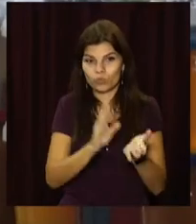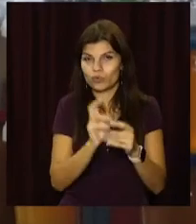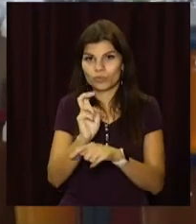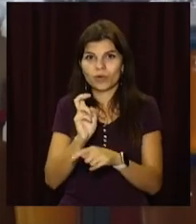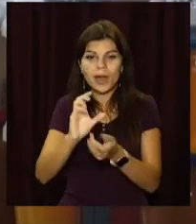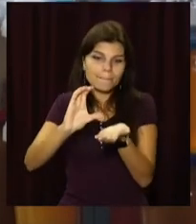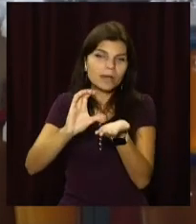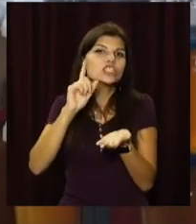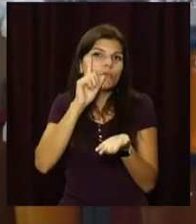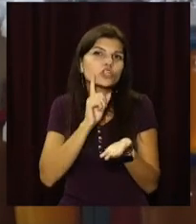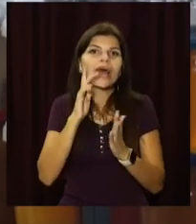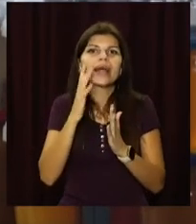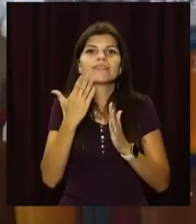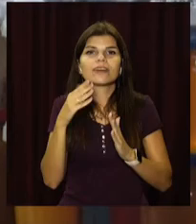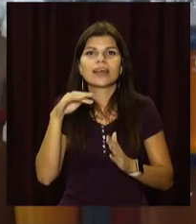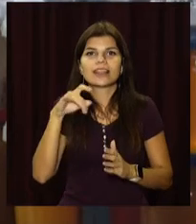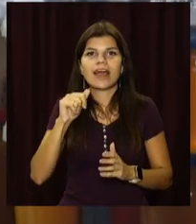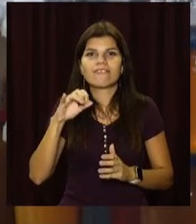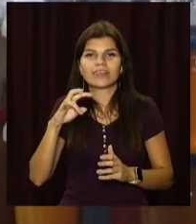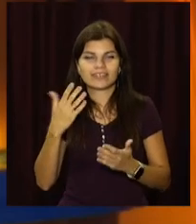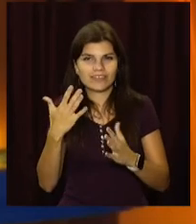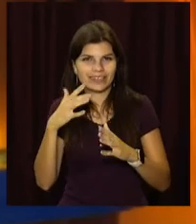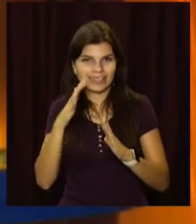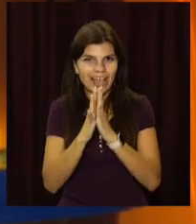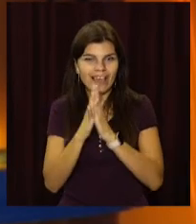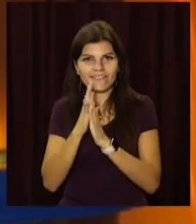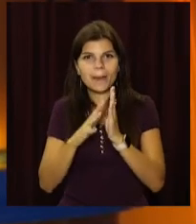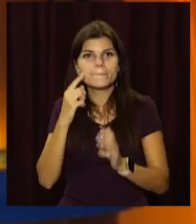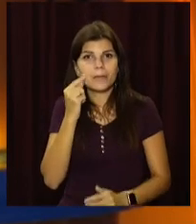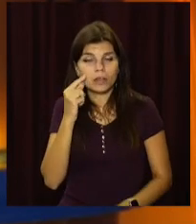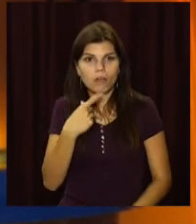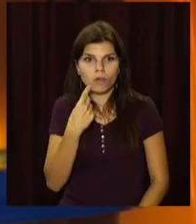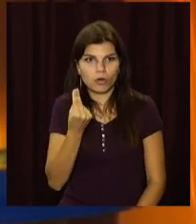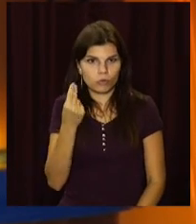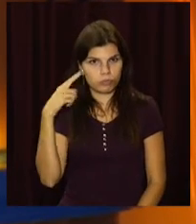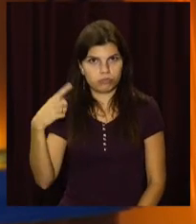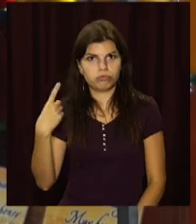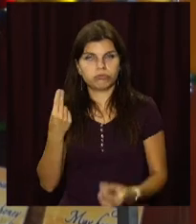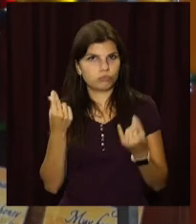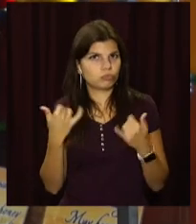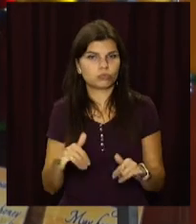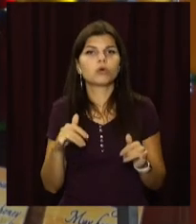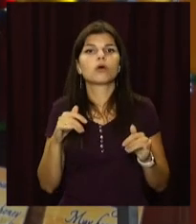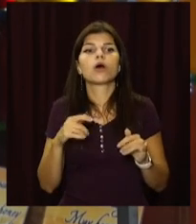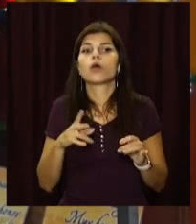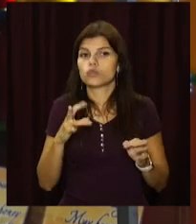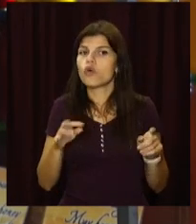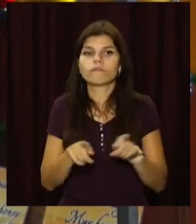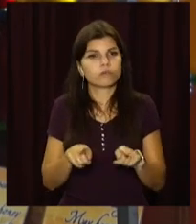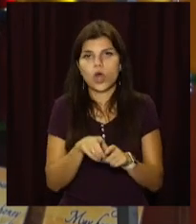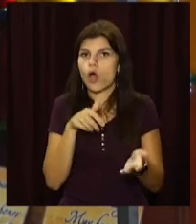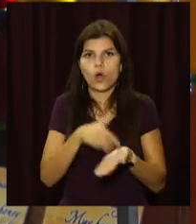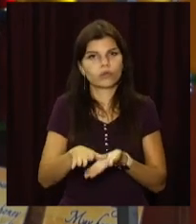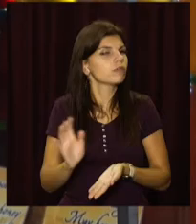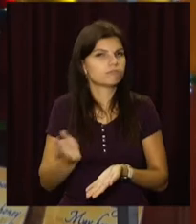за баночкою смачного травневого меду для родини. Але цього року ціна нектару, говорить хлопець, здивувала. Проте все одно він не відмовив